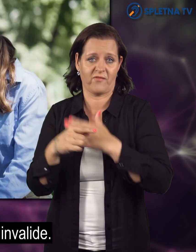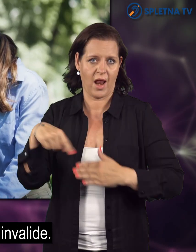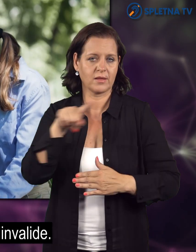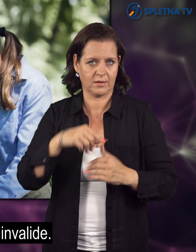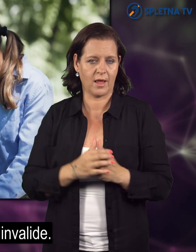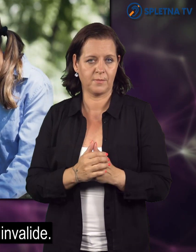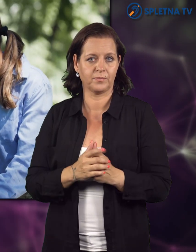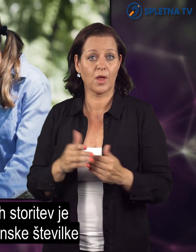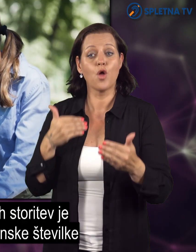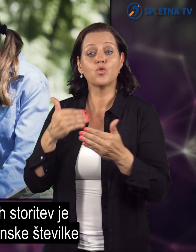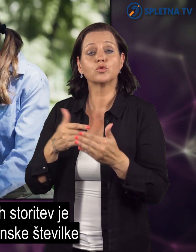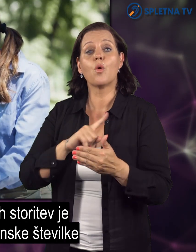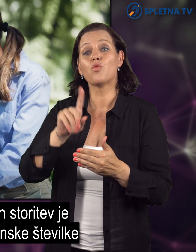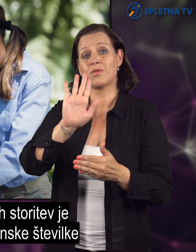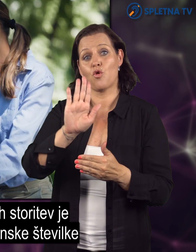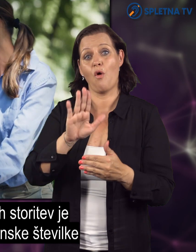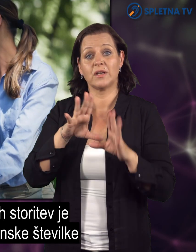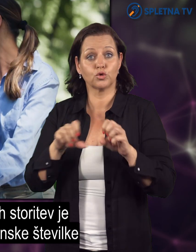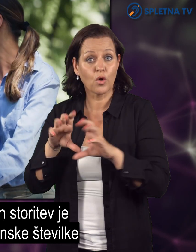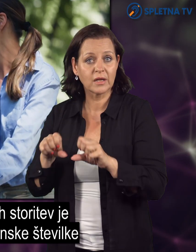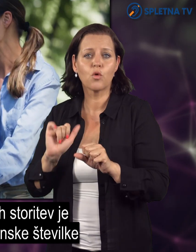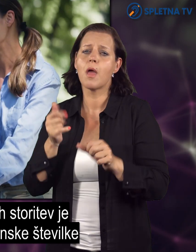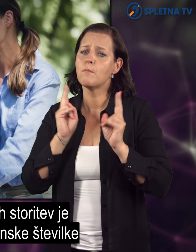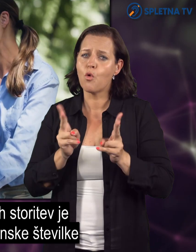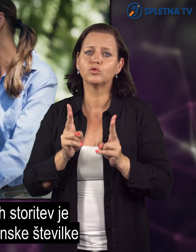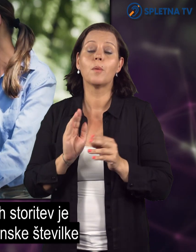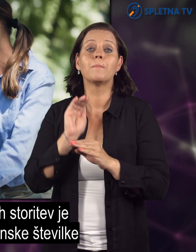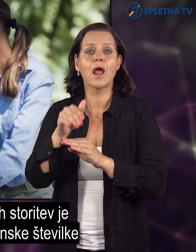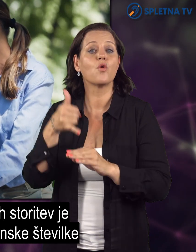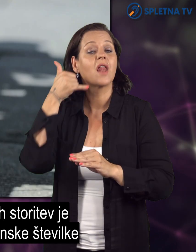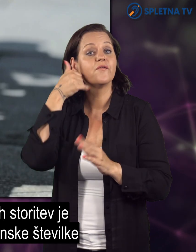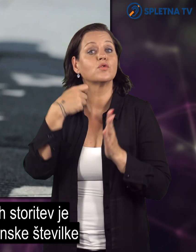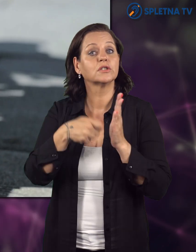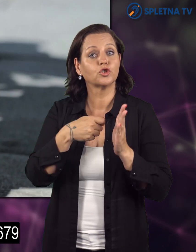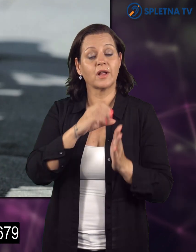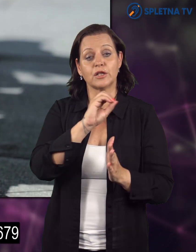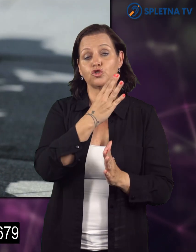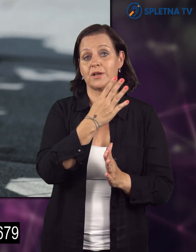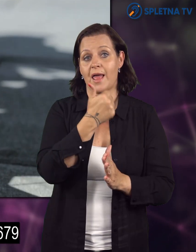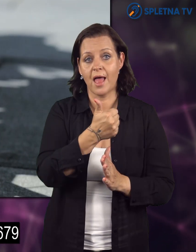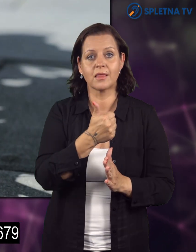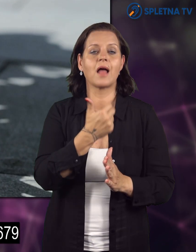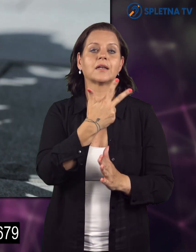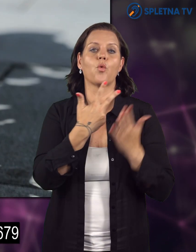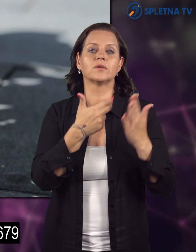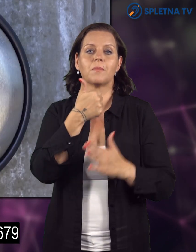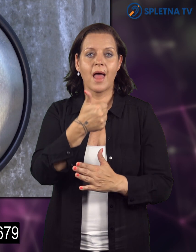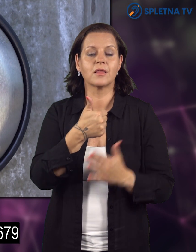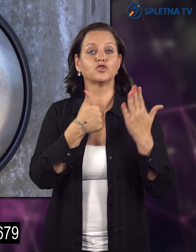invalide. Dostop do njihovih storitev je mogoč preko telefonske številke